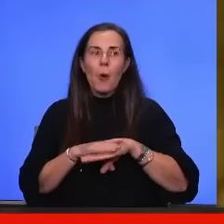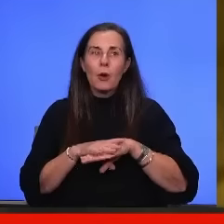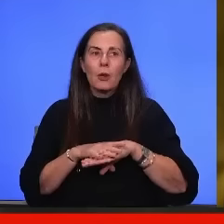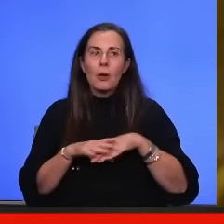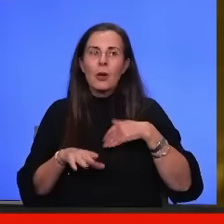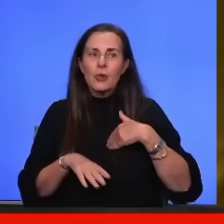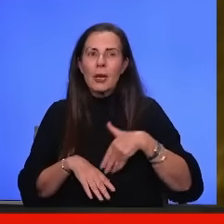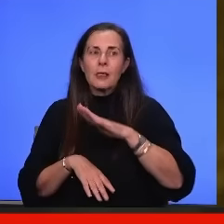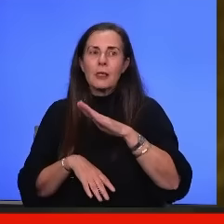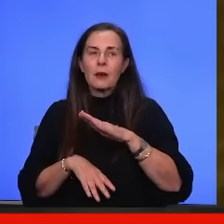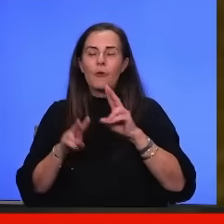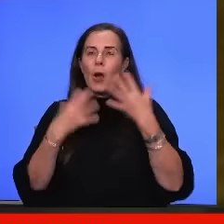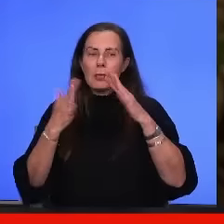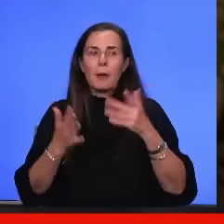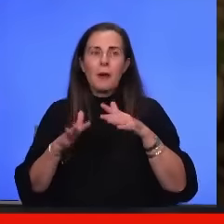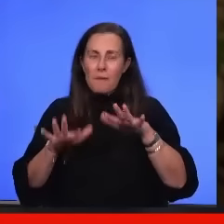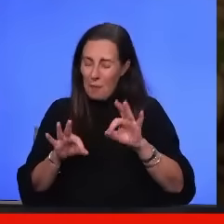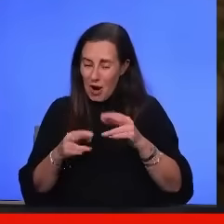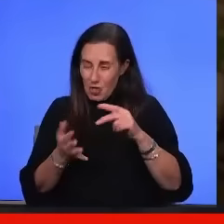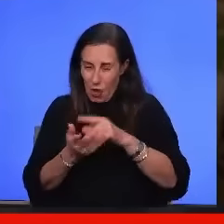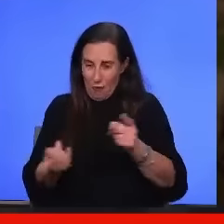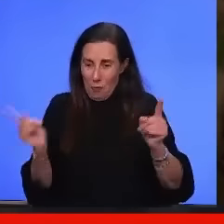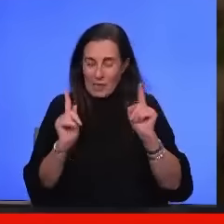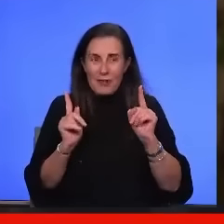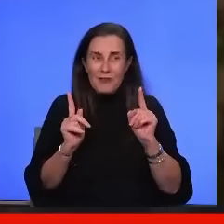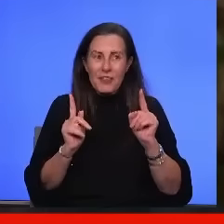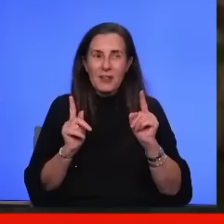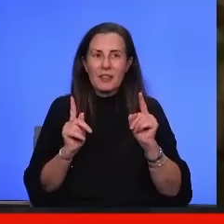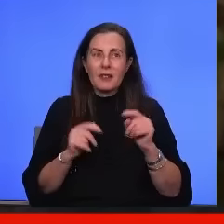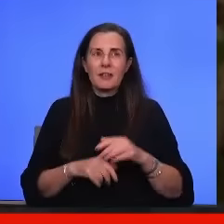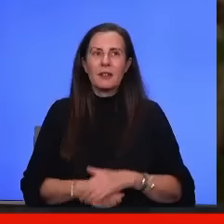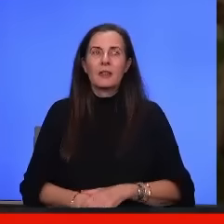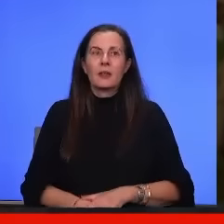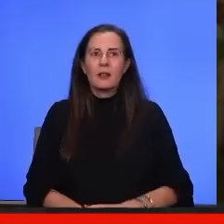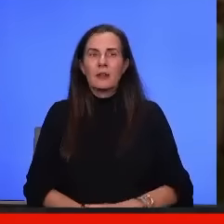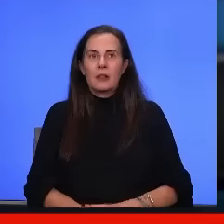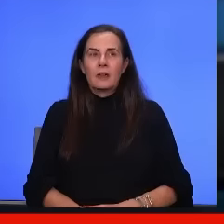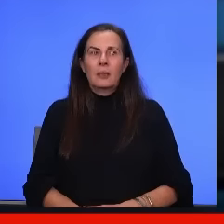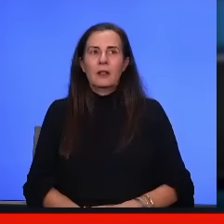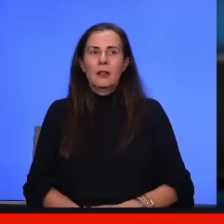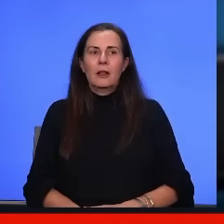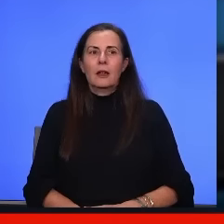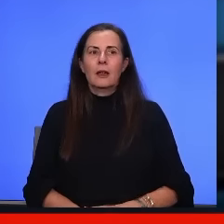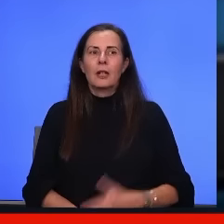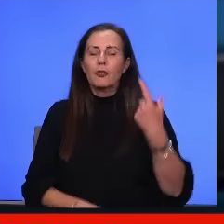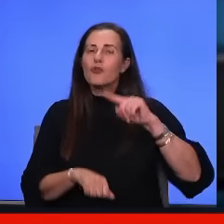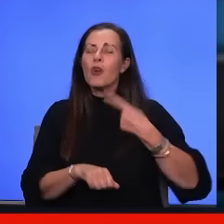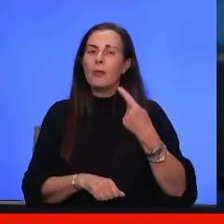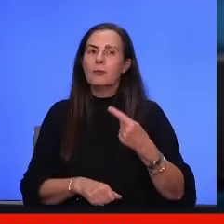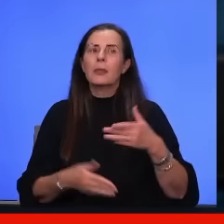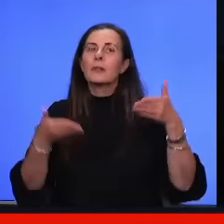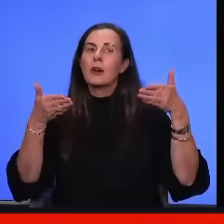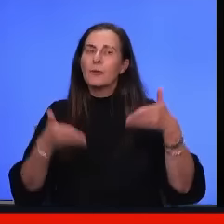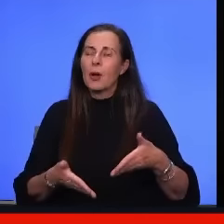ויוכל לספר מה היה פה. ואז הם עומדים פה ממש מעליי, אני ככה. וואו. כן. לפני שעה קלה הובן עם נוחות